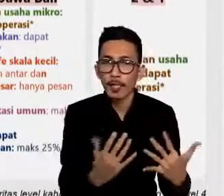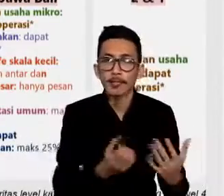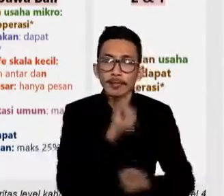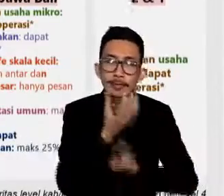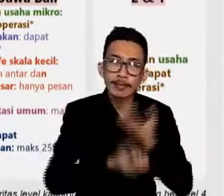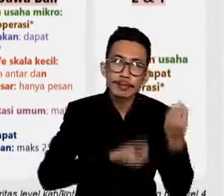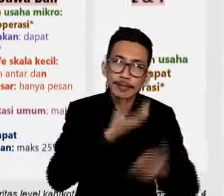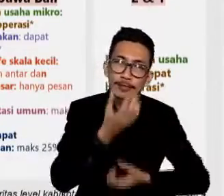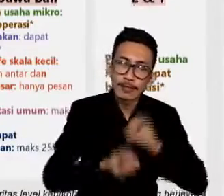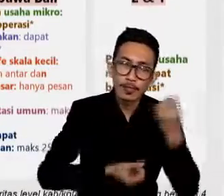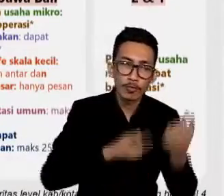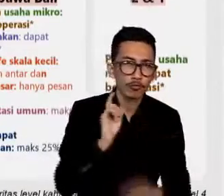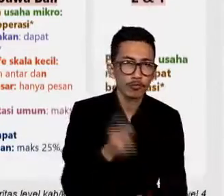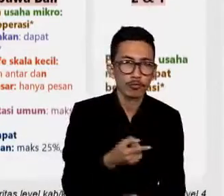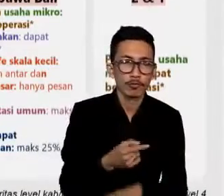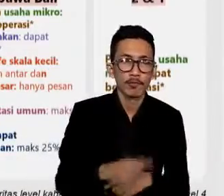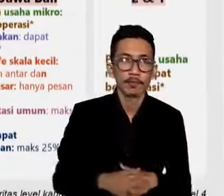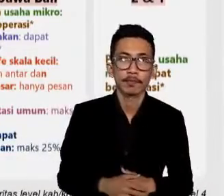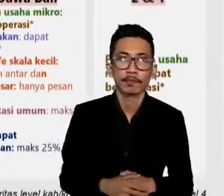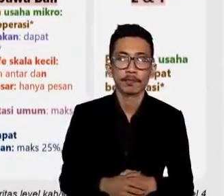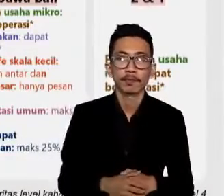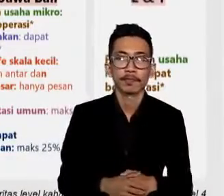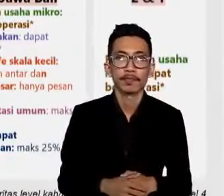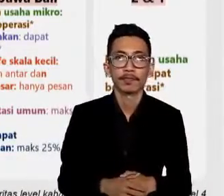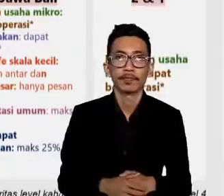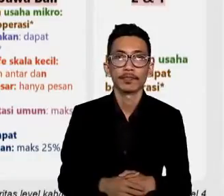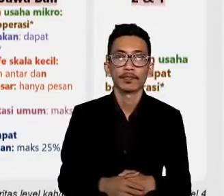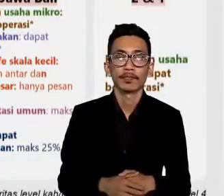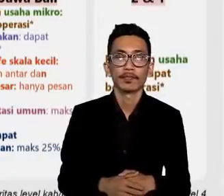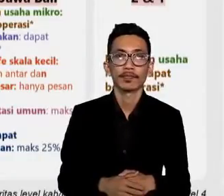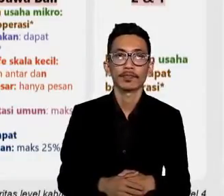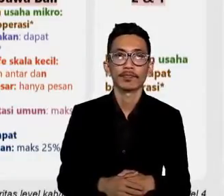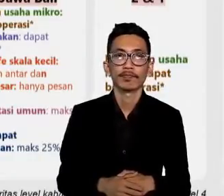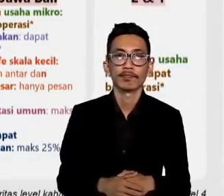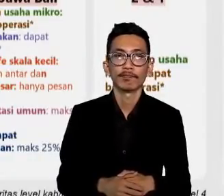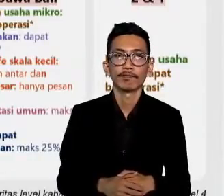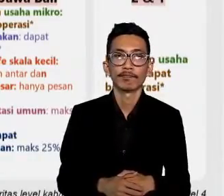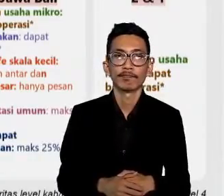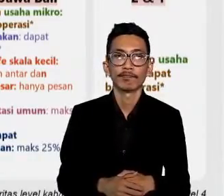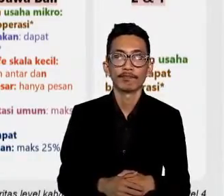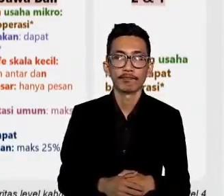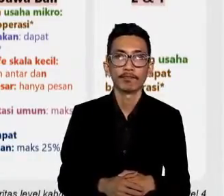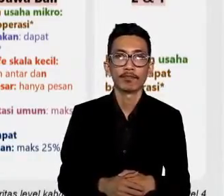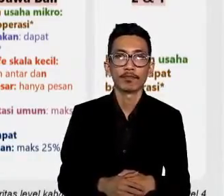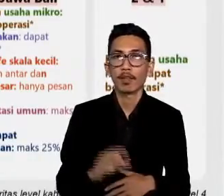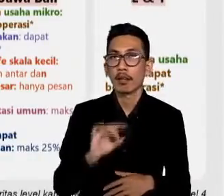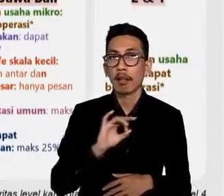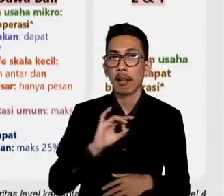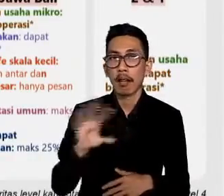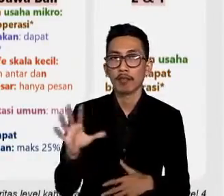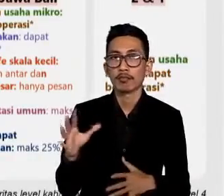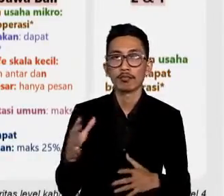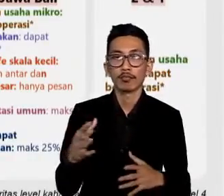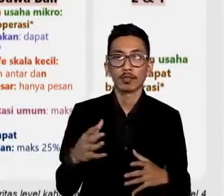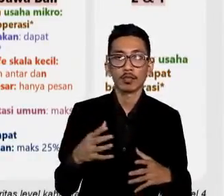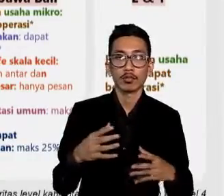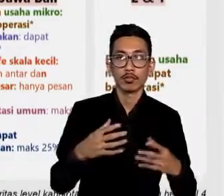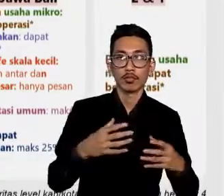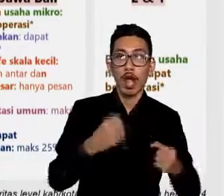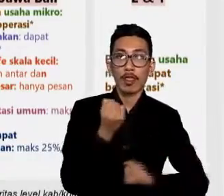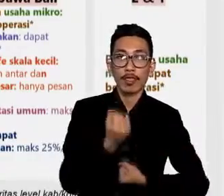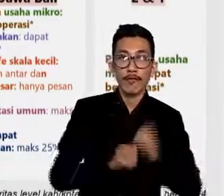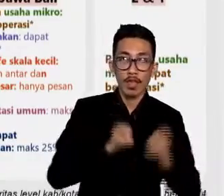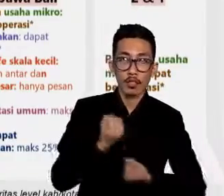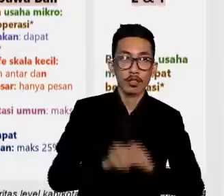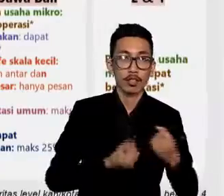sejelas-jelasnya dilain pihak kepada pengelola dan pengunjung sektor yang beroperasi dalam ruangan tertutup